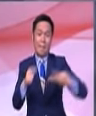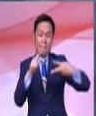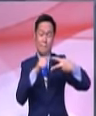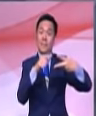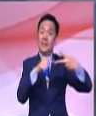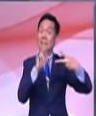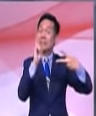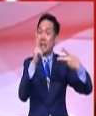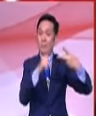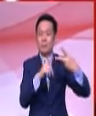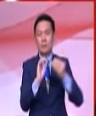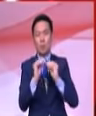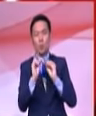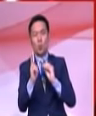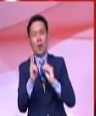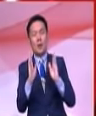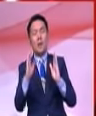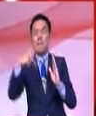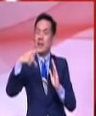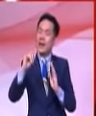PICK.